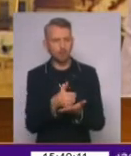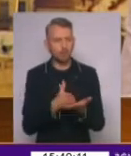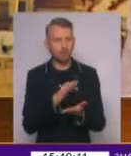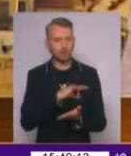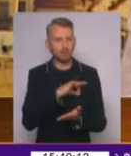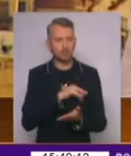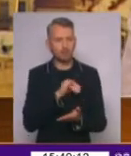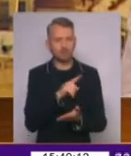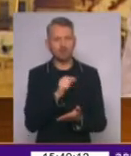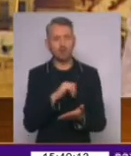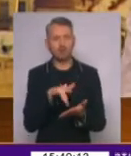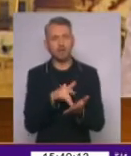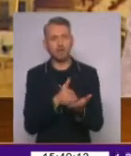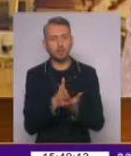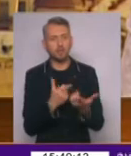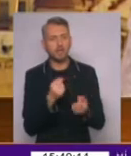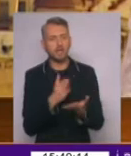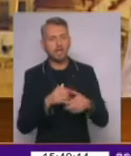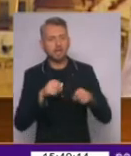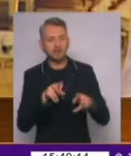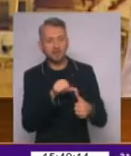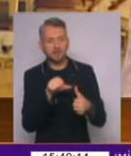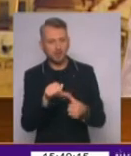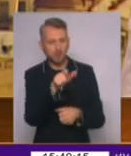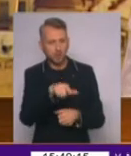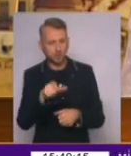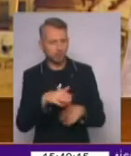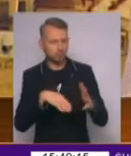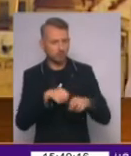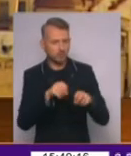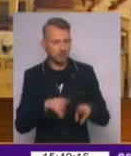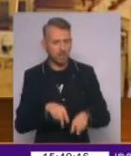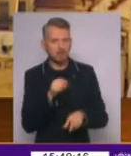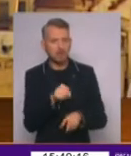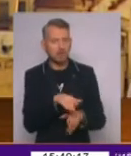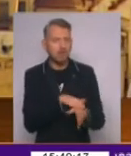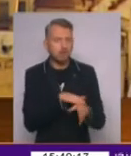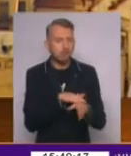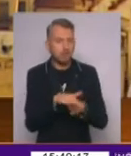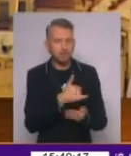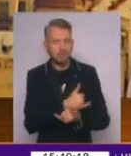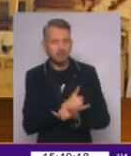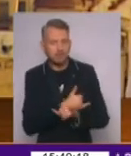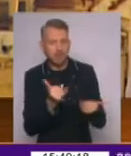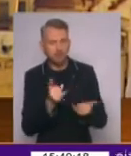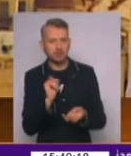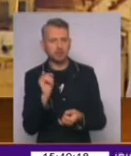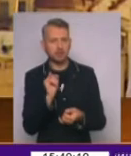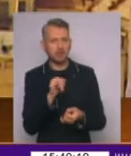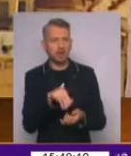за комунальними послугами, де є спеціально виділені люди, професіонали, які повністю